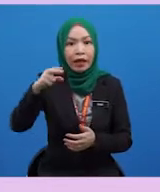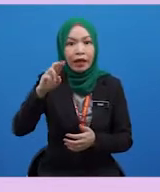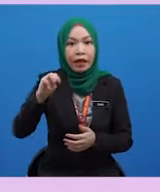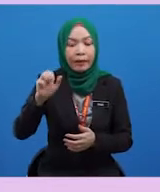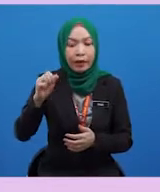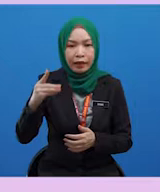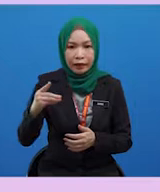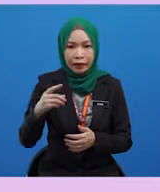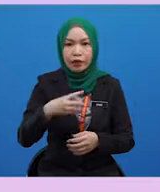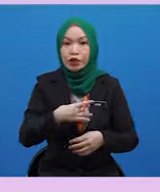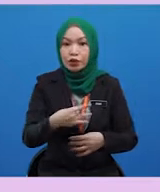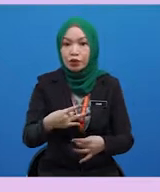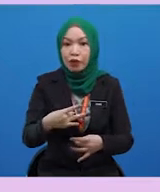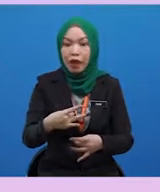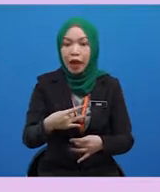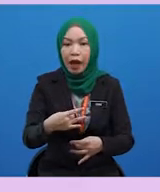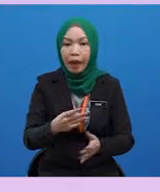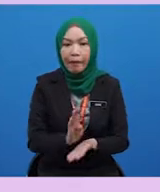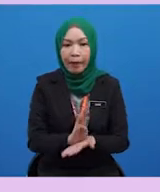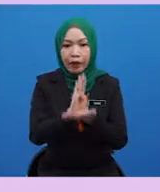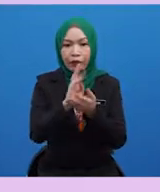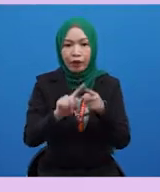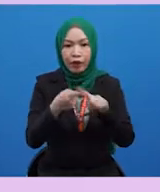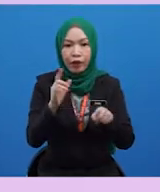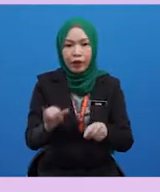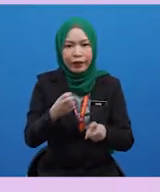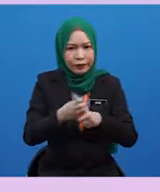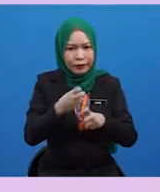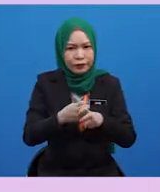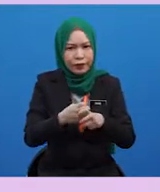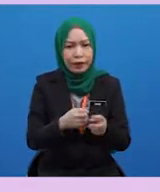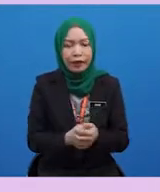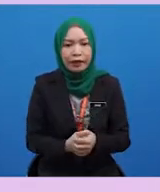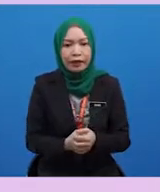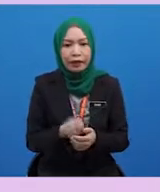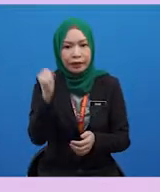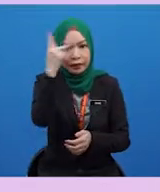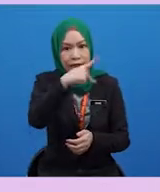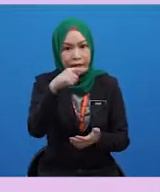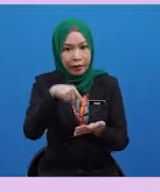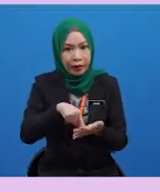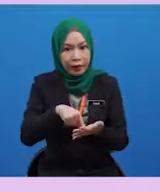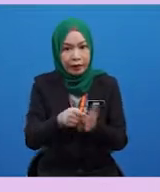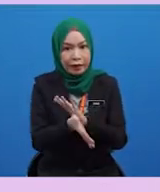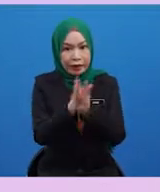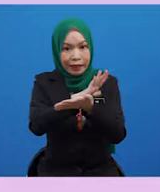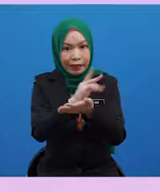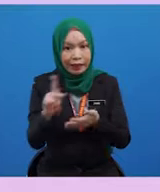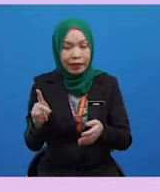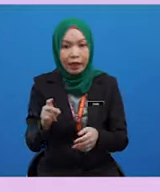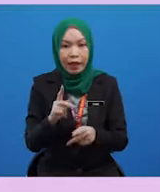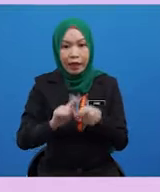suka membantu kawan-kawannya yang dalam kesusahan. Sikap sedemikian membuatkan